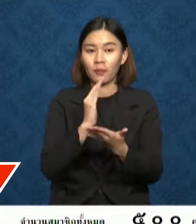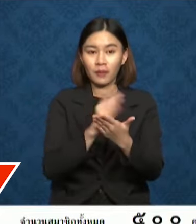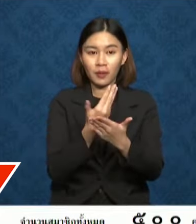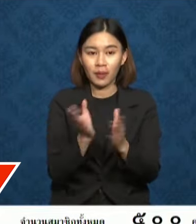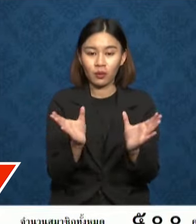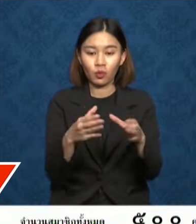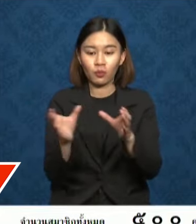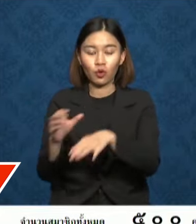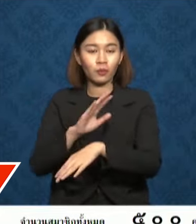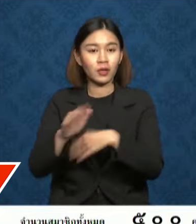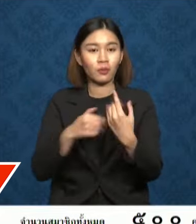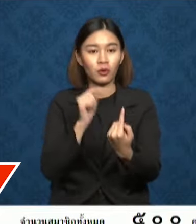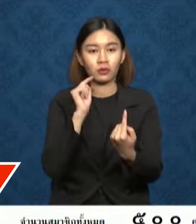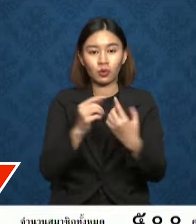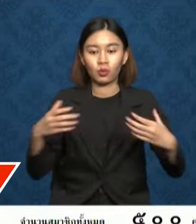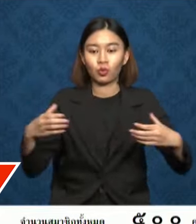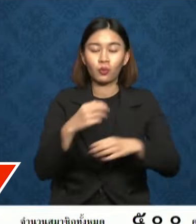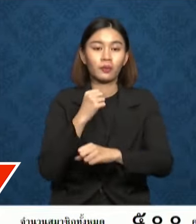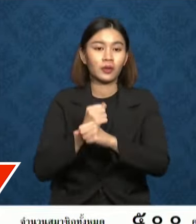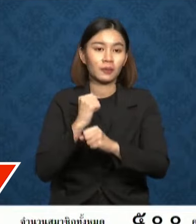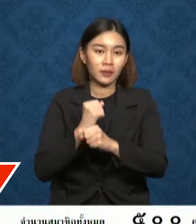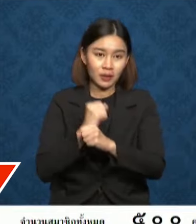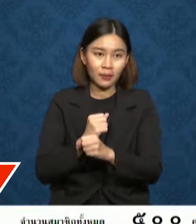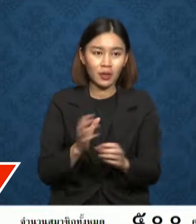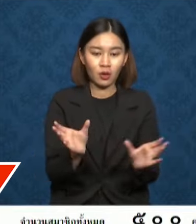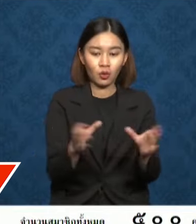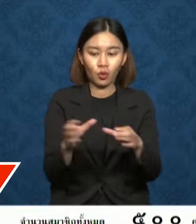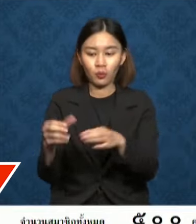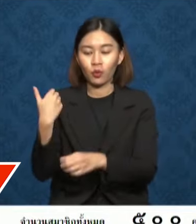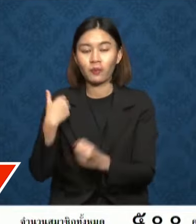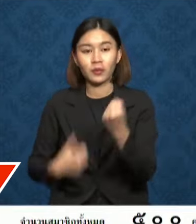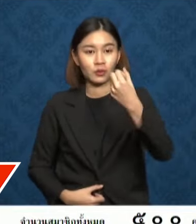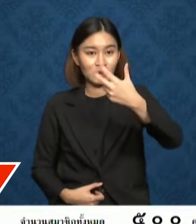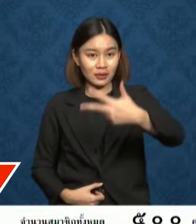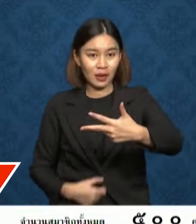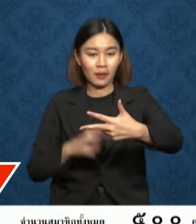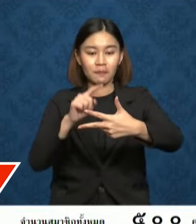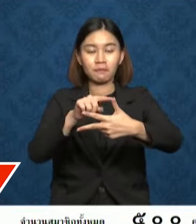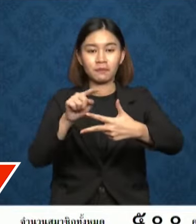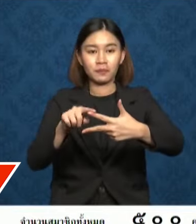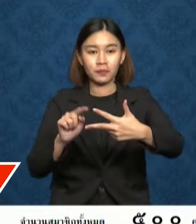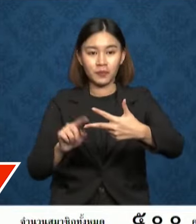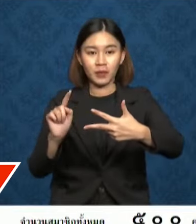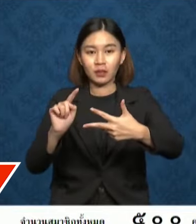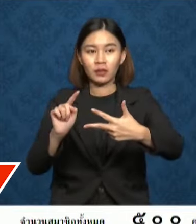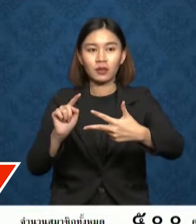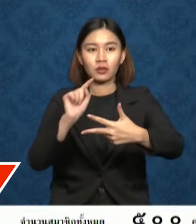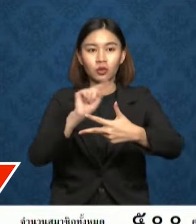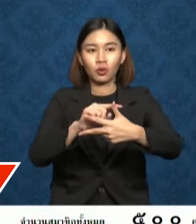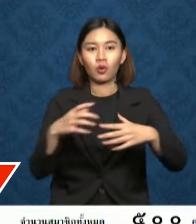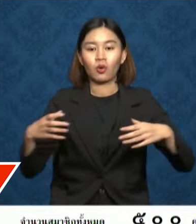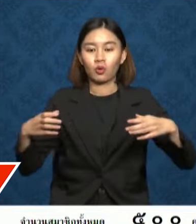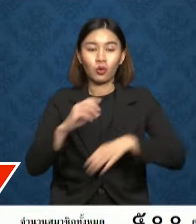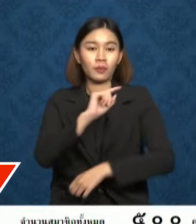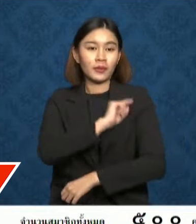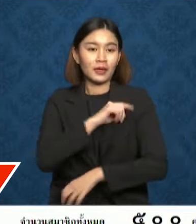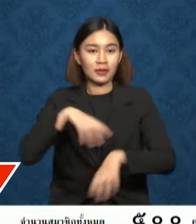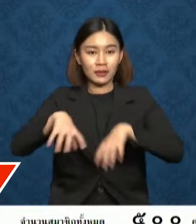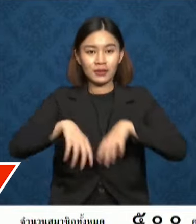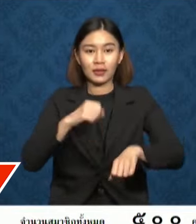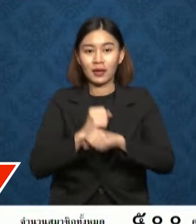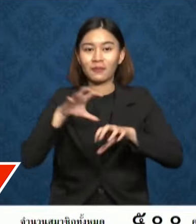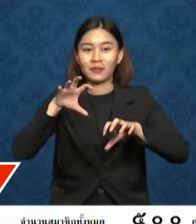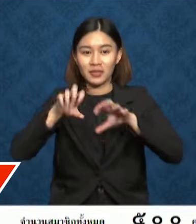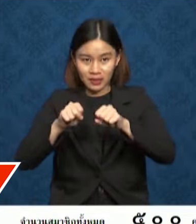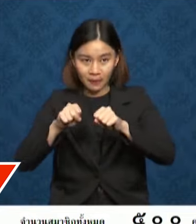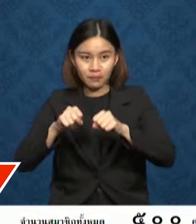กลมภารกิทงหมดครั ของบัดาทกขณะทำงานเราสามารถจัดกลุมออกมาได้สามกุ่มภารกิด้กันที่เราเรีกวากล่มภารกิจจัดทำ จั